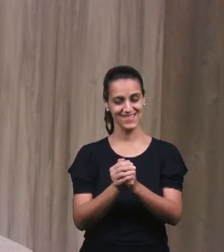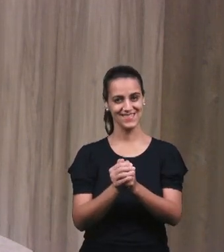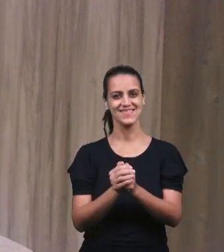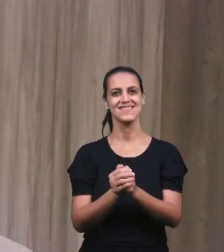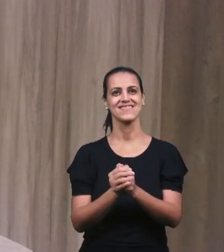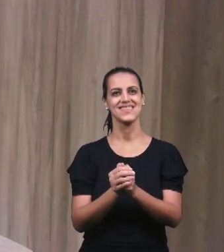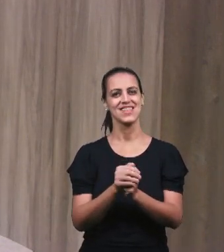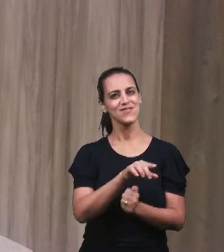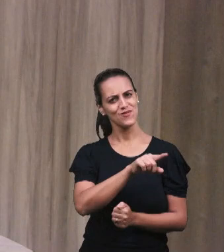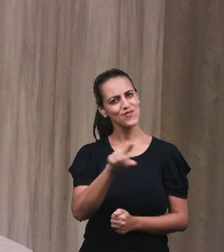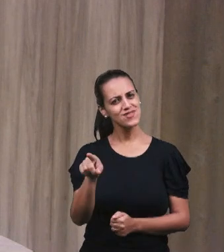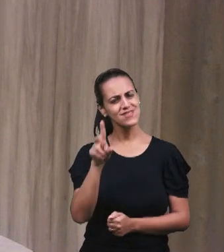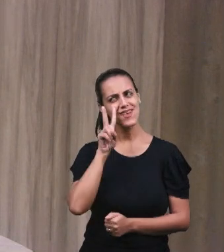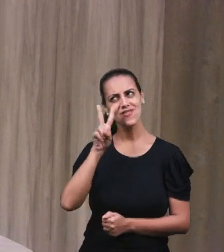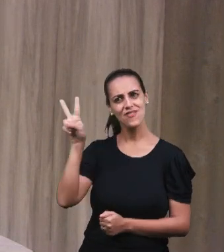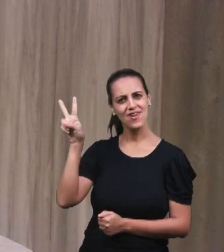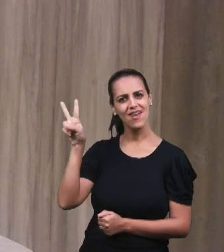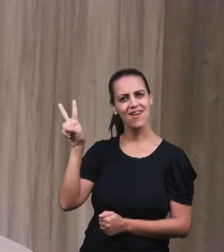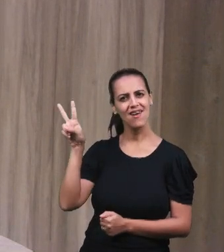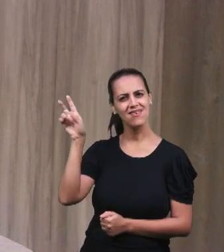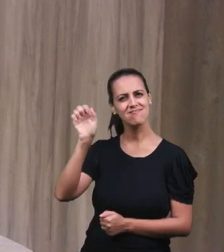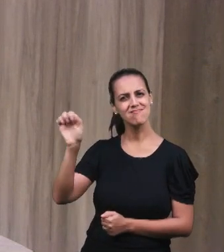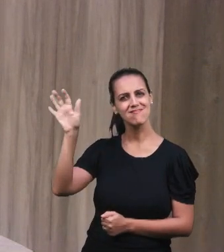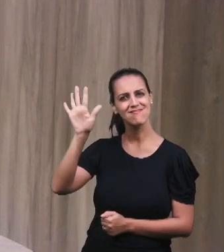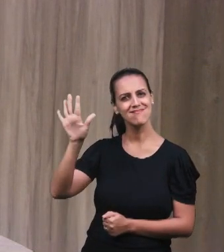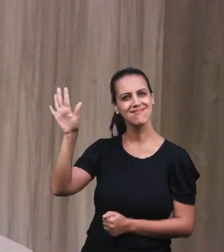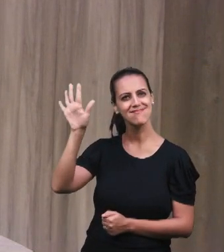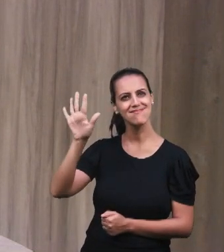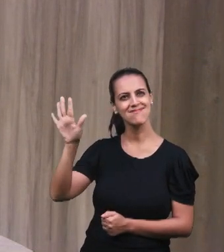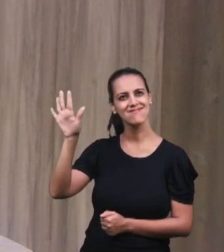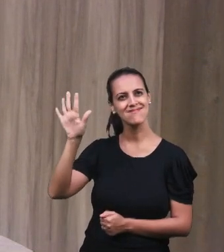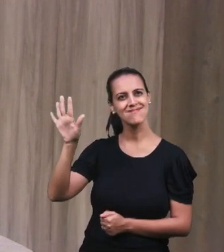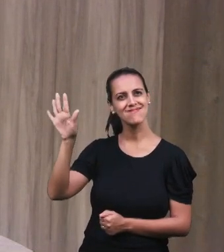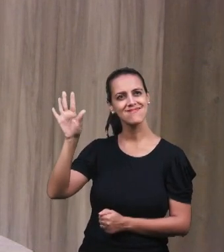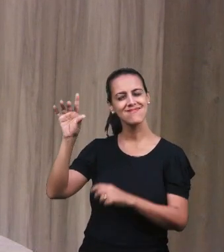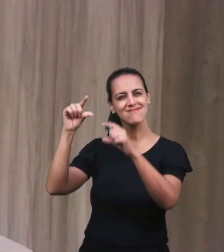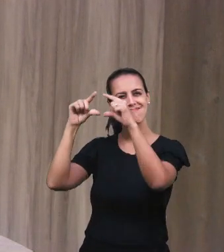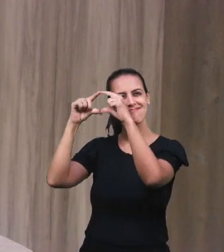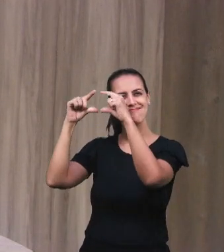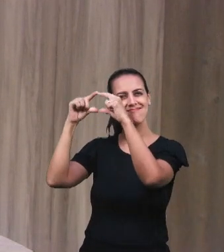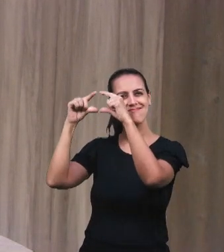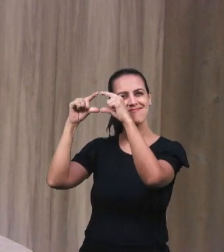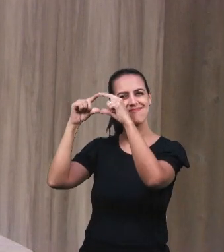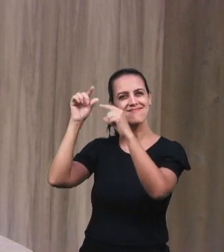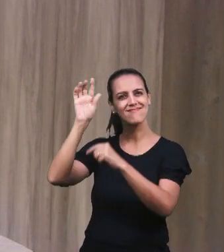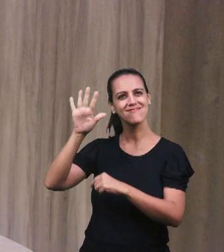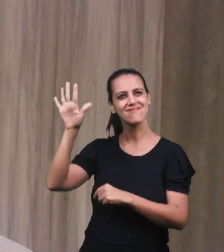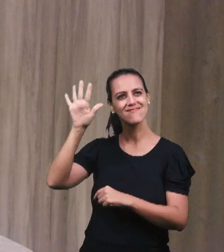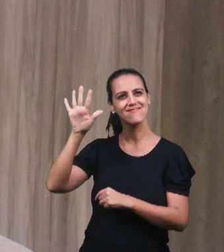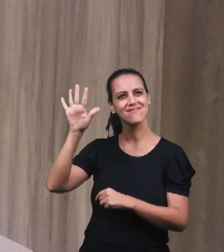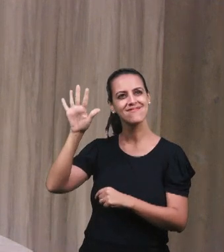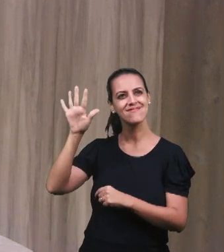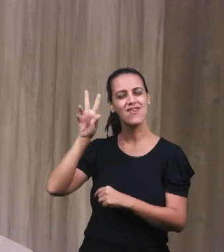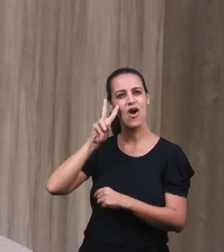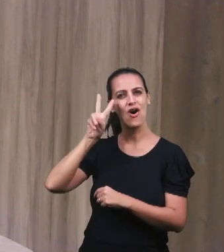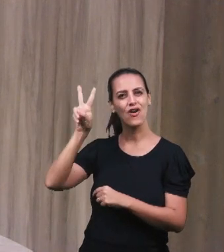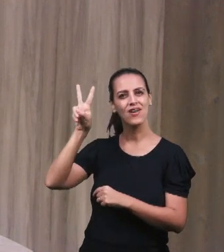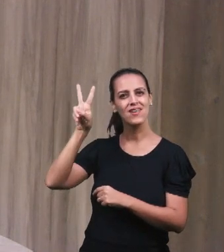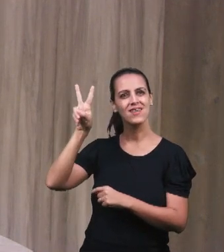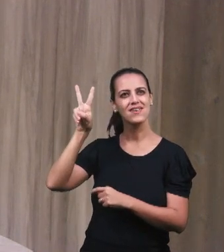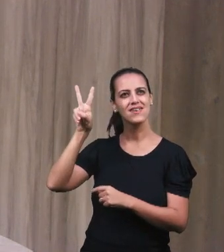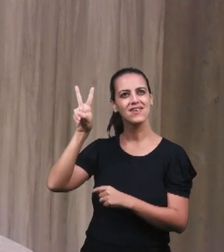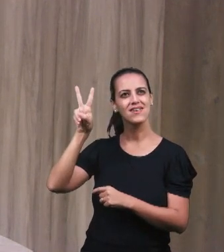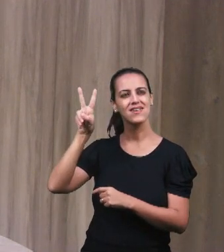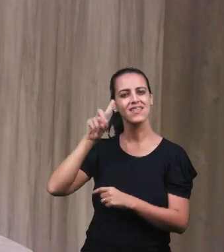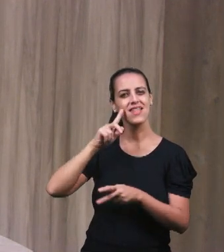Vous voyez ici cette image ici en haut dans le coin gauche de